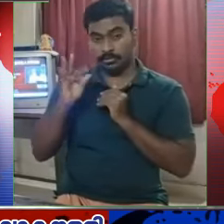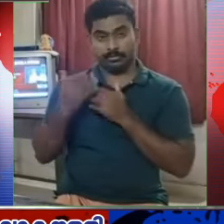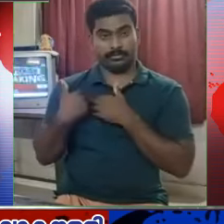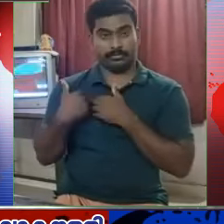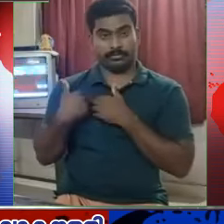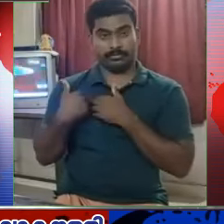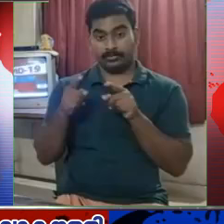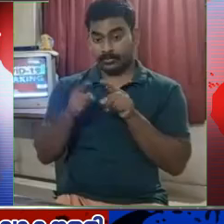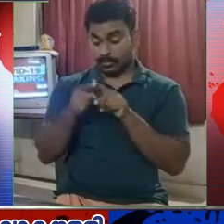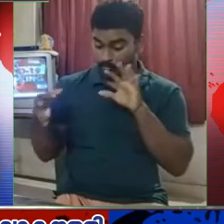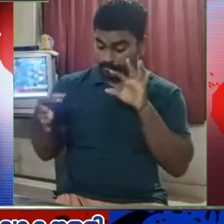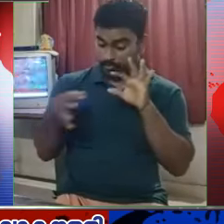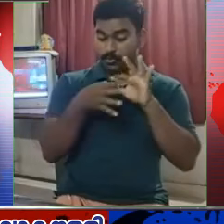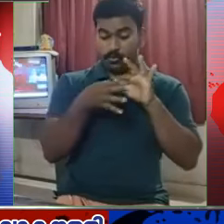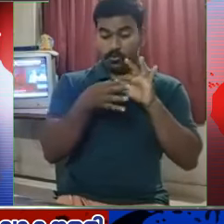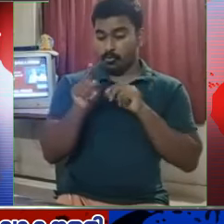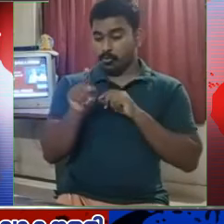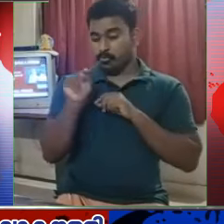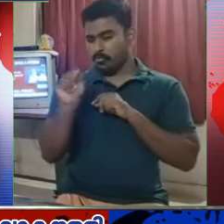അപ്പോൾ